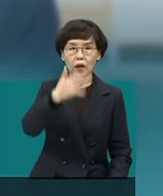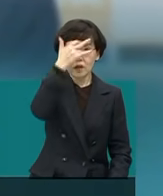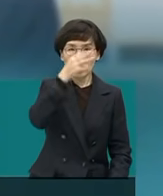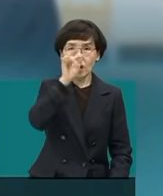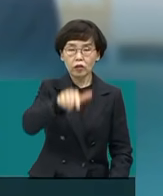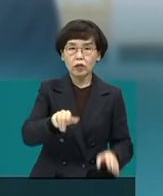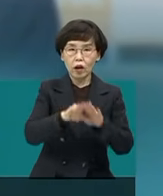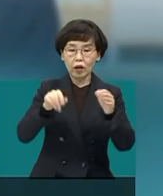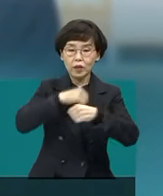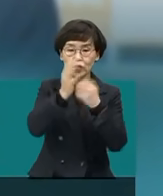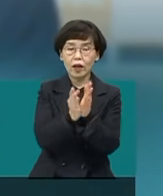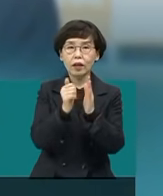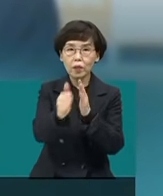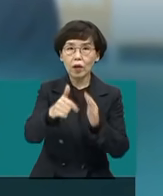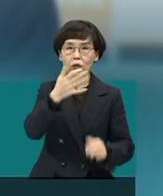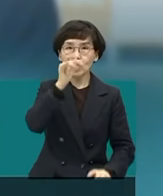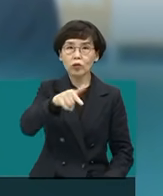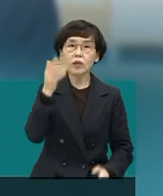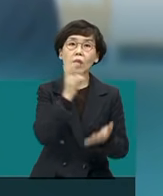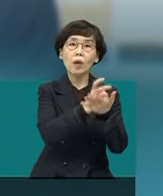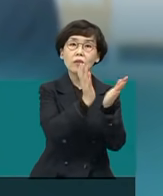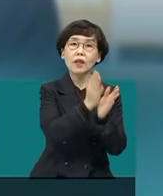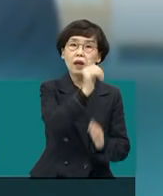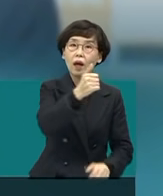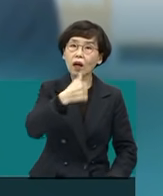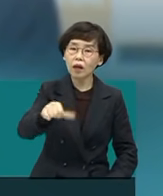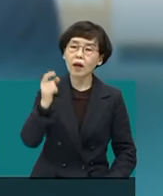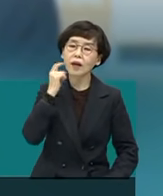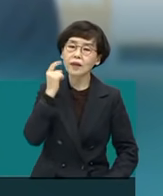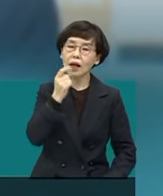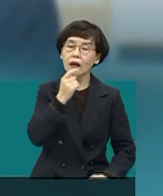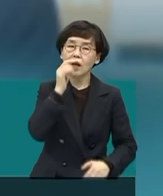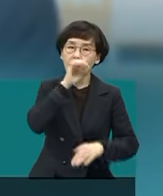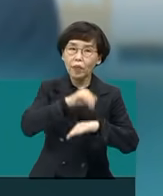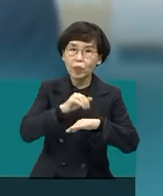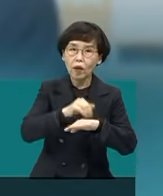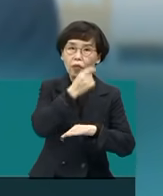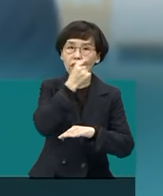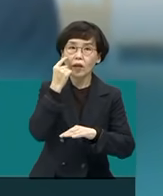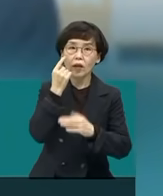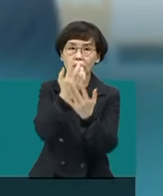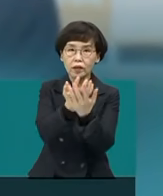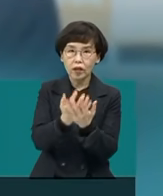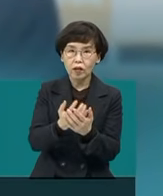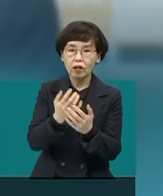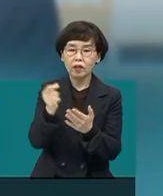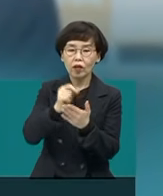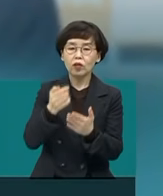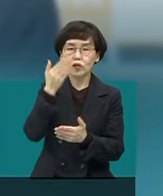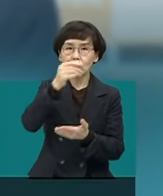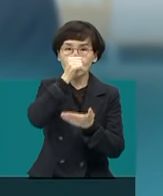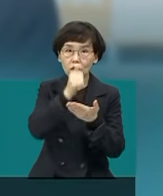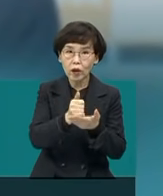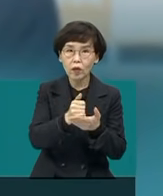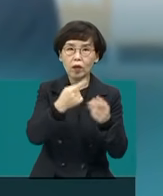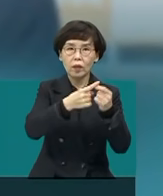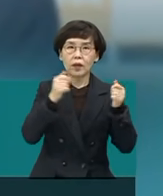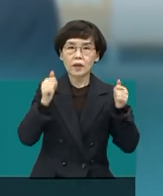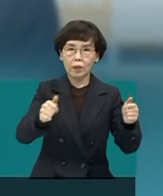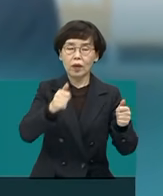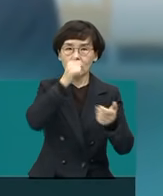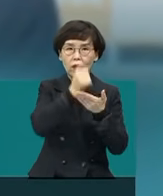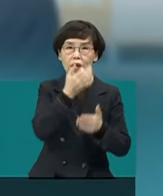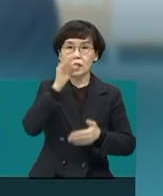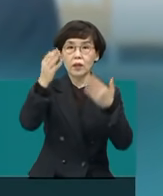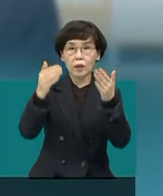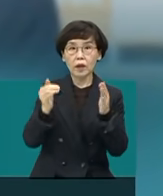최강욱 열린민주당 대표가 조국 전 법무장관 아들에게 허위 인턴 활동서를 써준 혐의로 1심에서 유죄를 선고받았습니다. 재판부는